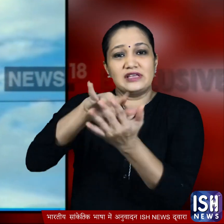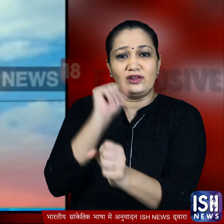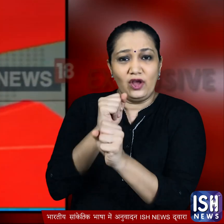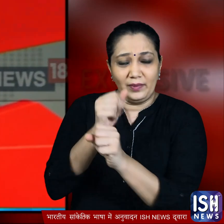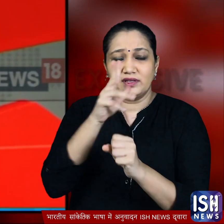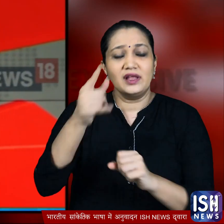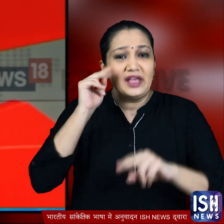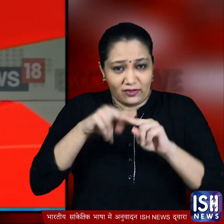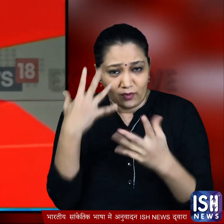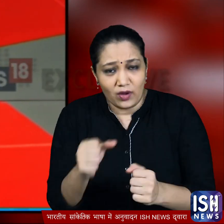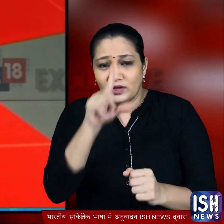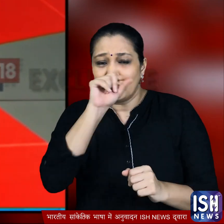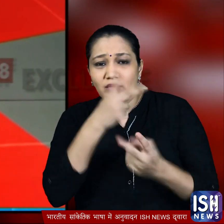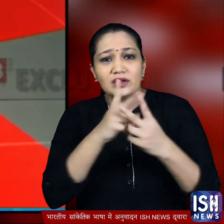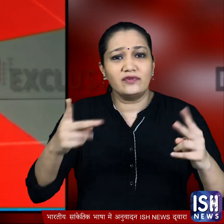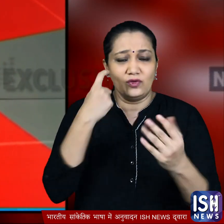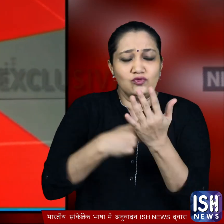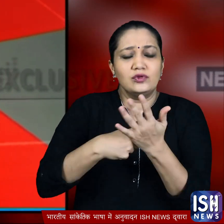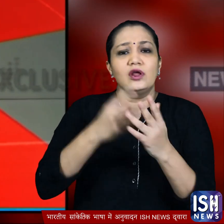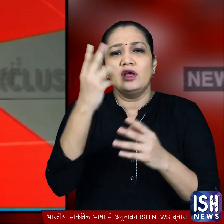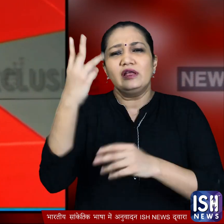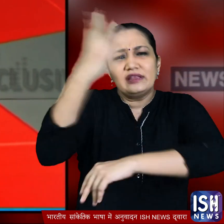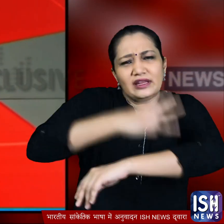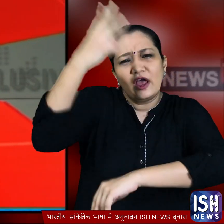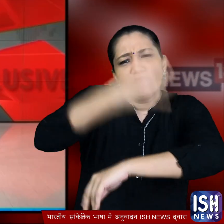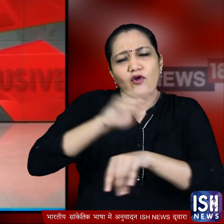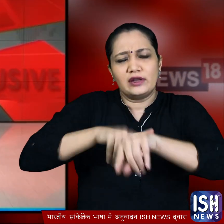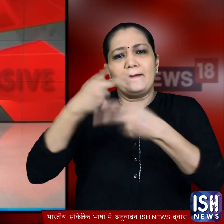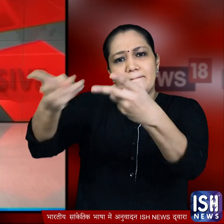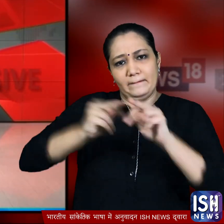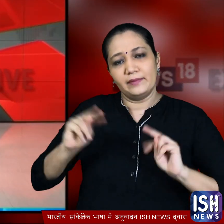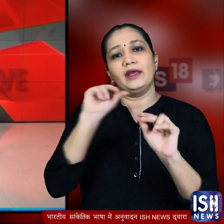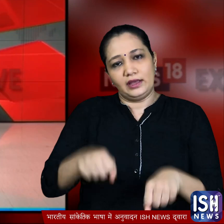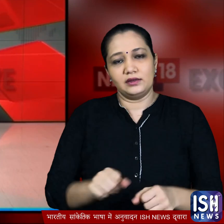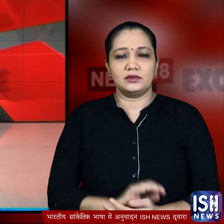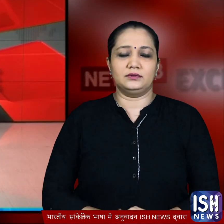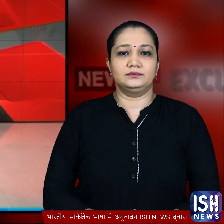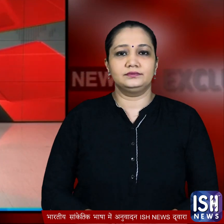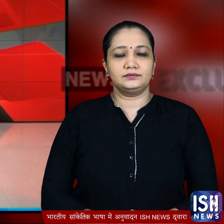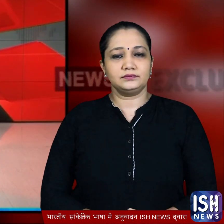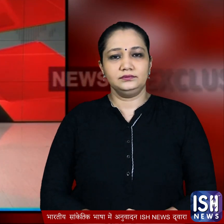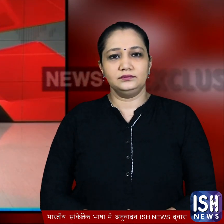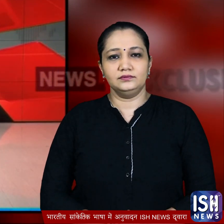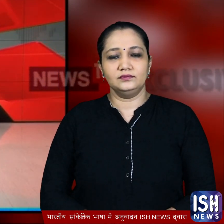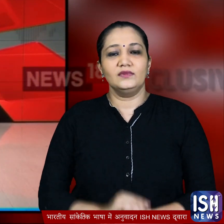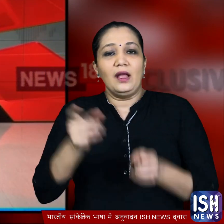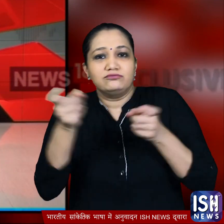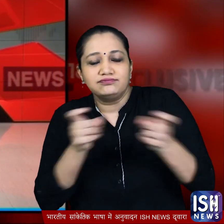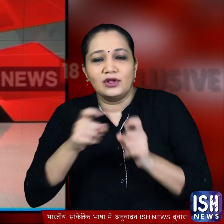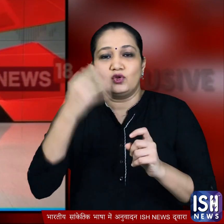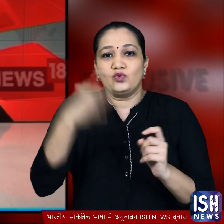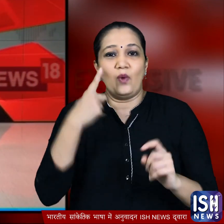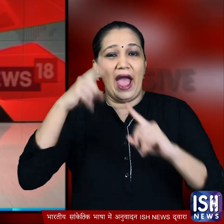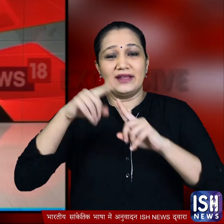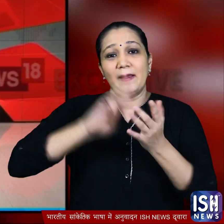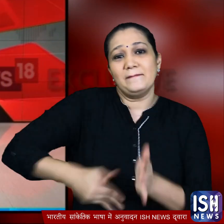सरकार को कहा कि अगर वो चाहे तो ट्विटर के हलफनामे पर अगले 3-4 दिन के अंदर जवाब दाखिल कर सकती है। वहीं पदभार संभालने के बाद नए